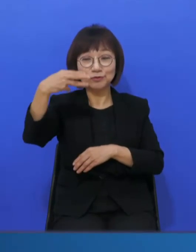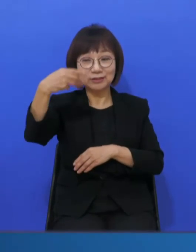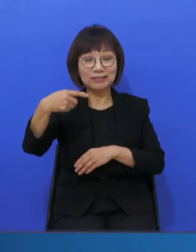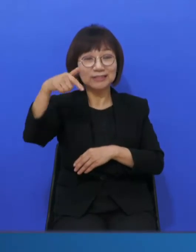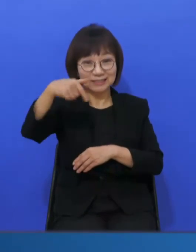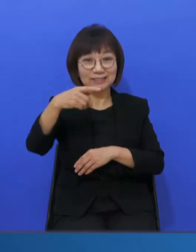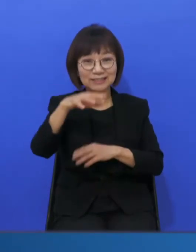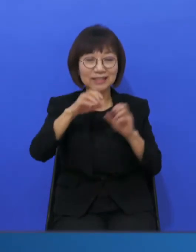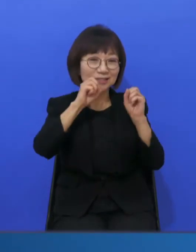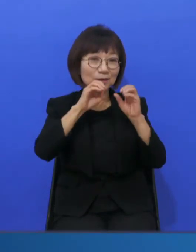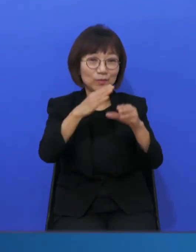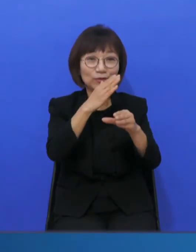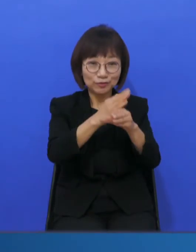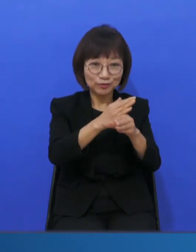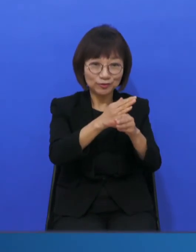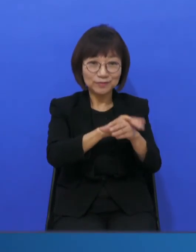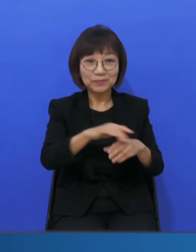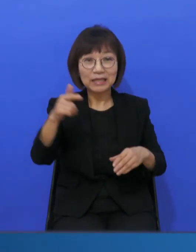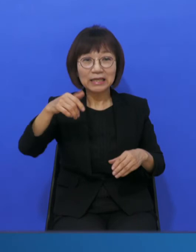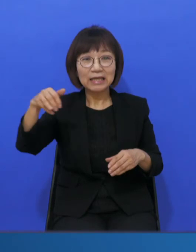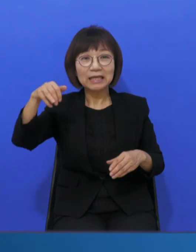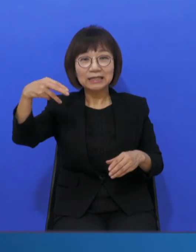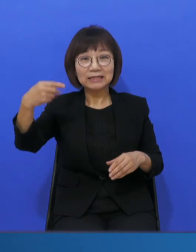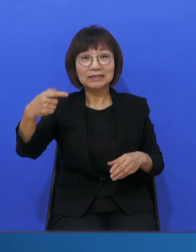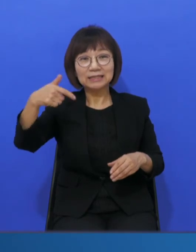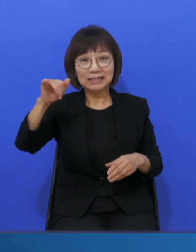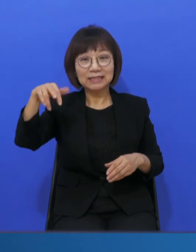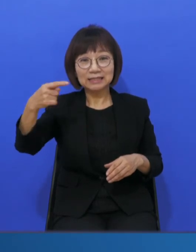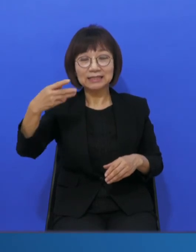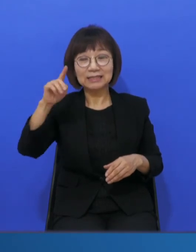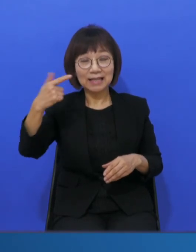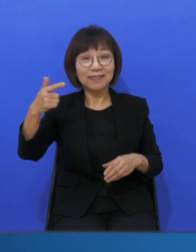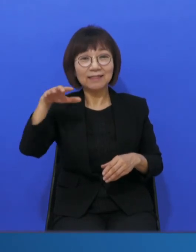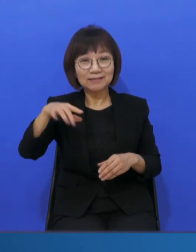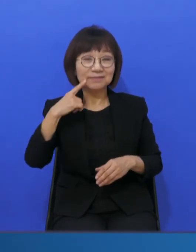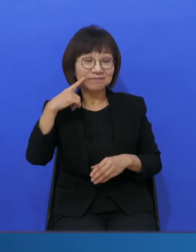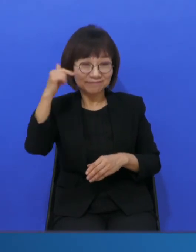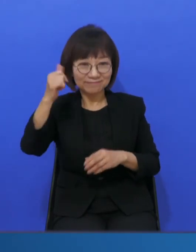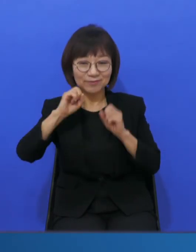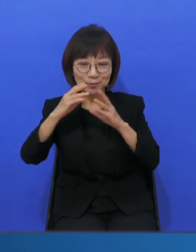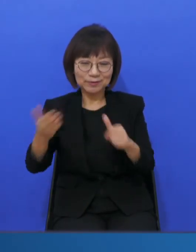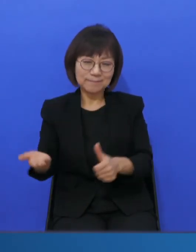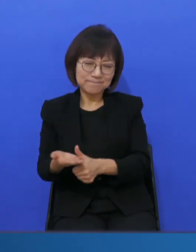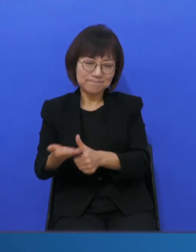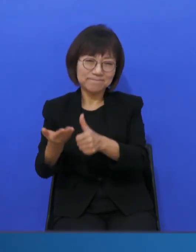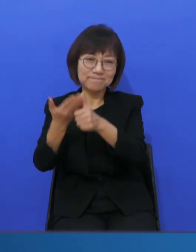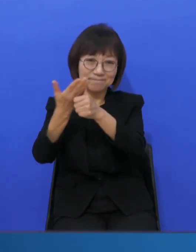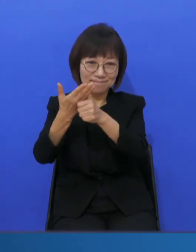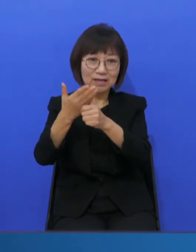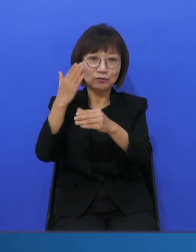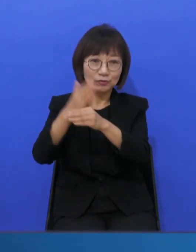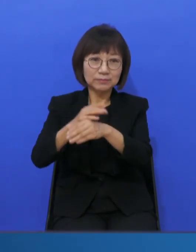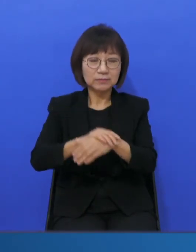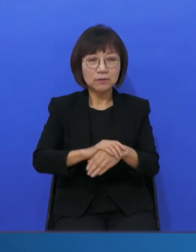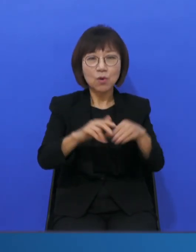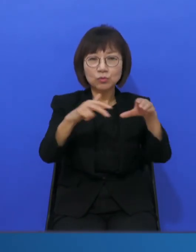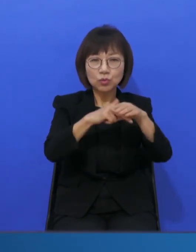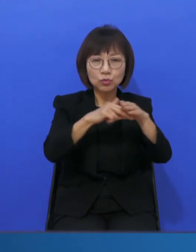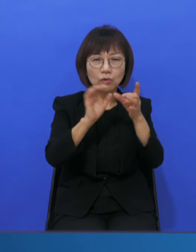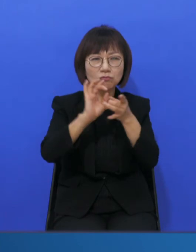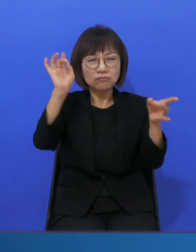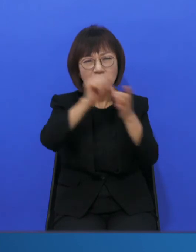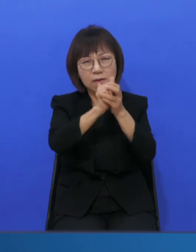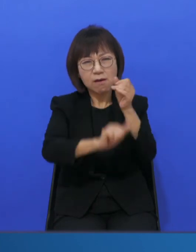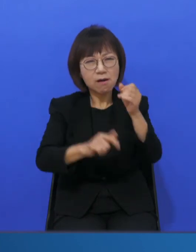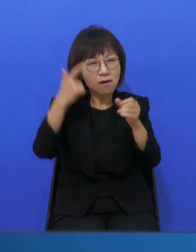계시며 키르기즈스탄에서 목회자와 전도자를 세우는 사역을 함께하고 계십니다. 종교와 우상에 빠져 영적인